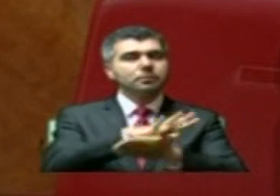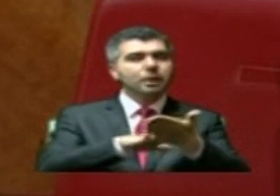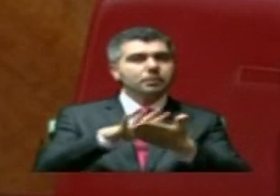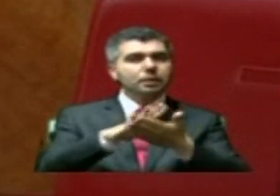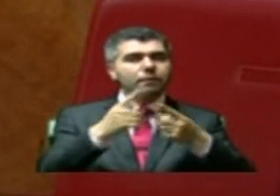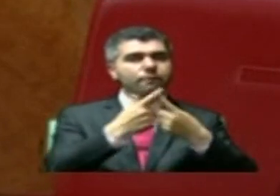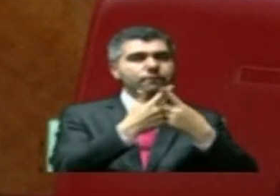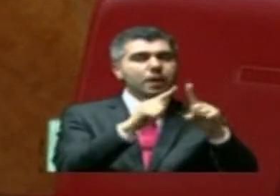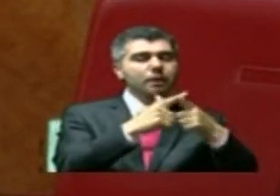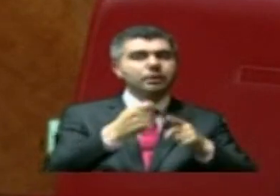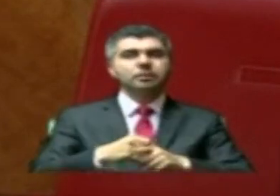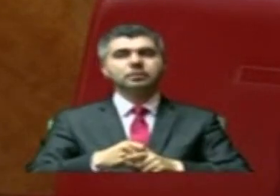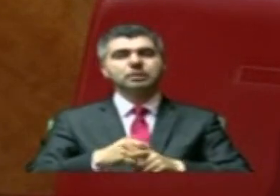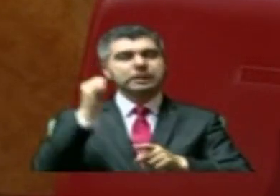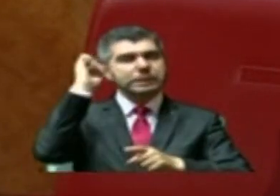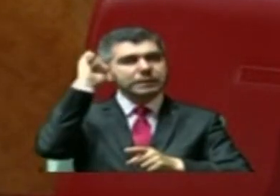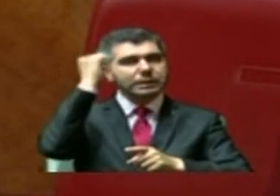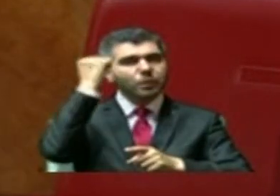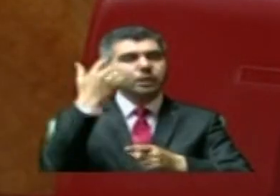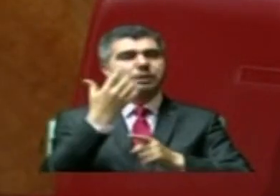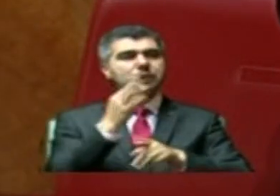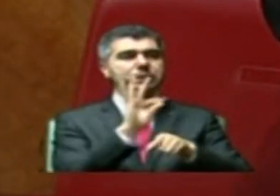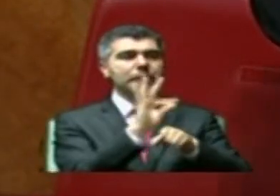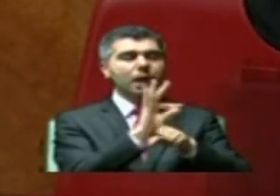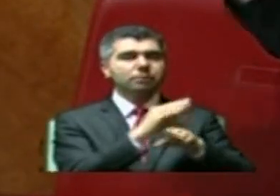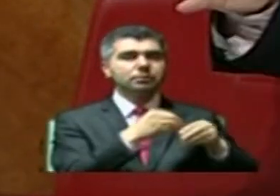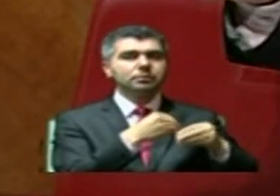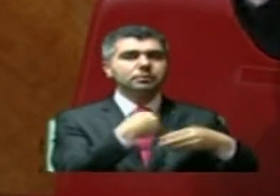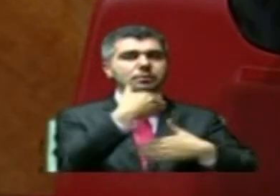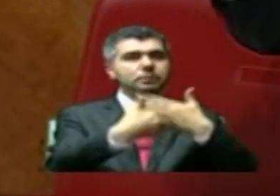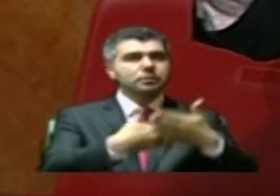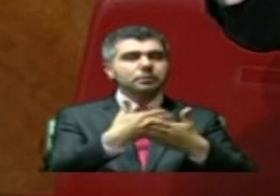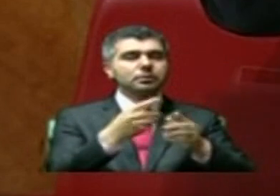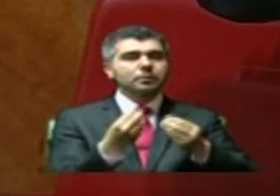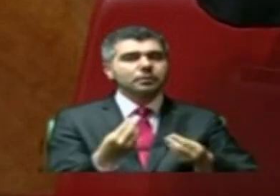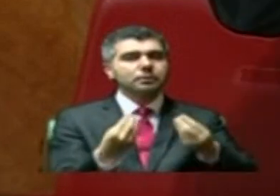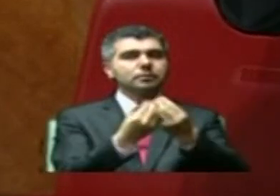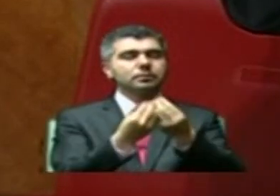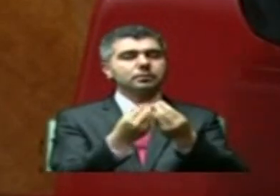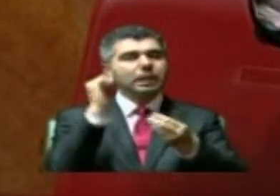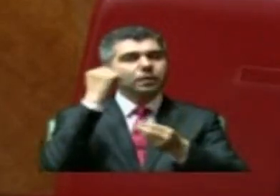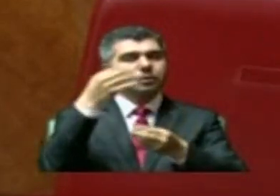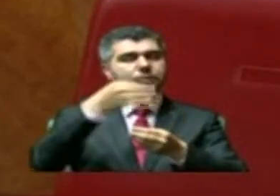المرتبطة بالتكوين والربط ما بين المنظومة ديال التكوين سواء تكون مهني أو